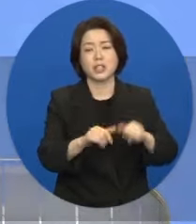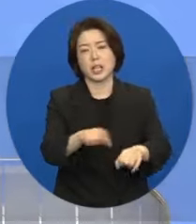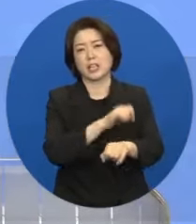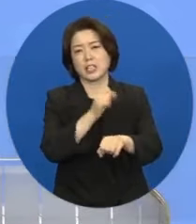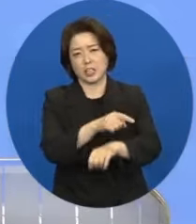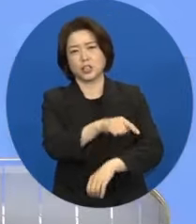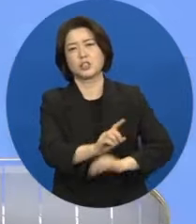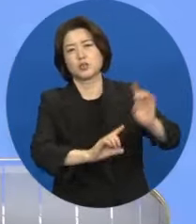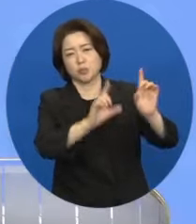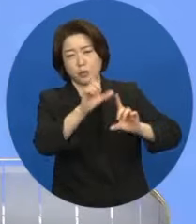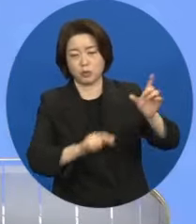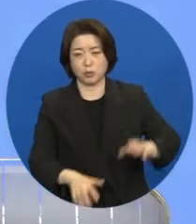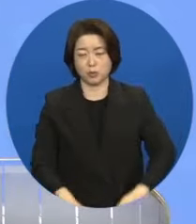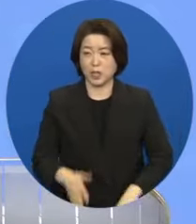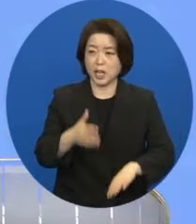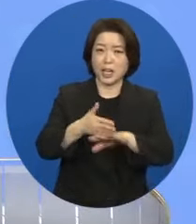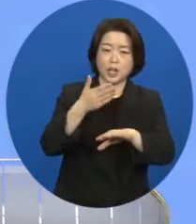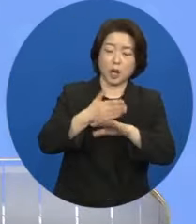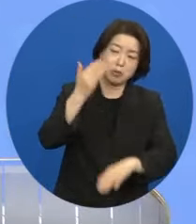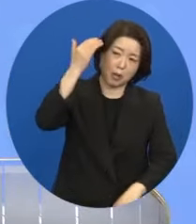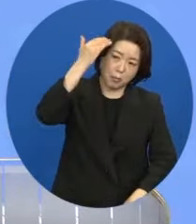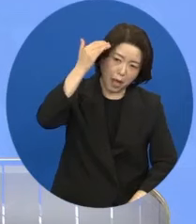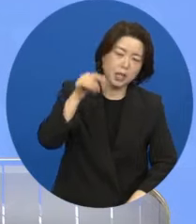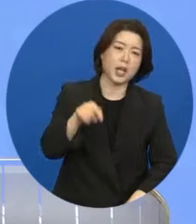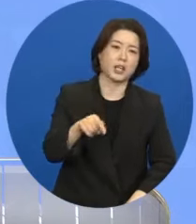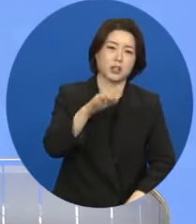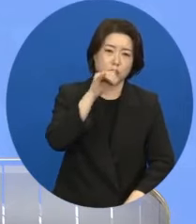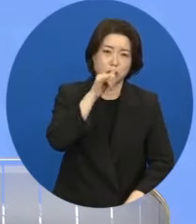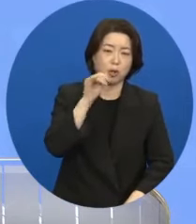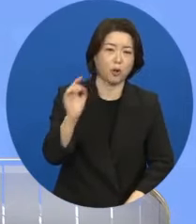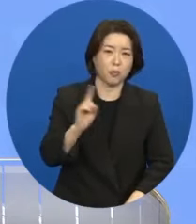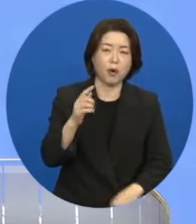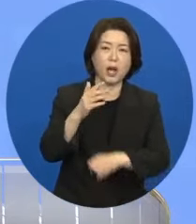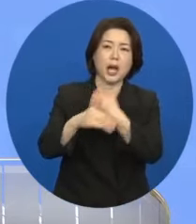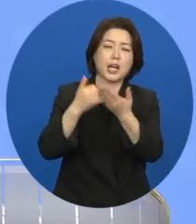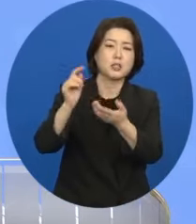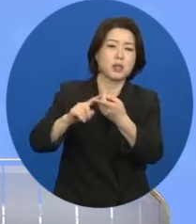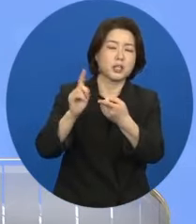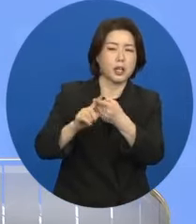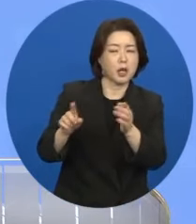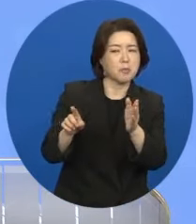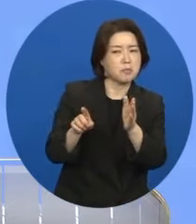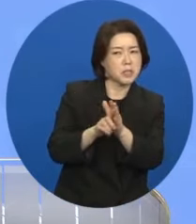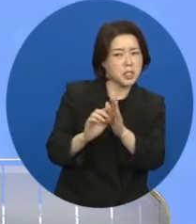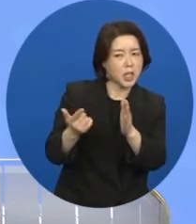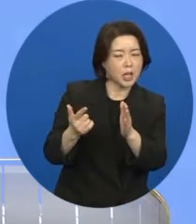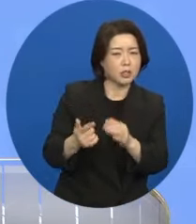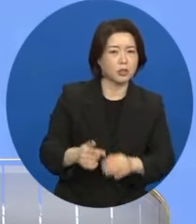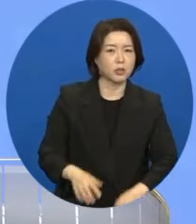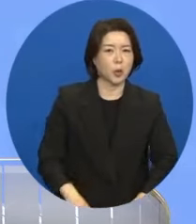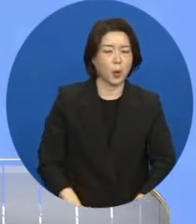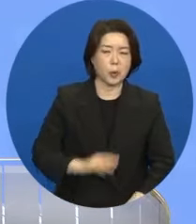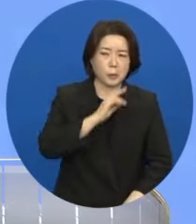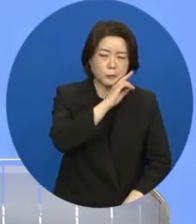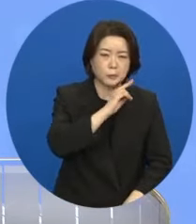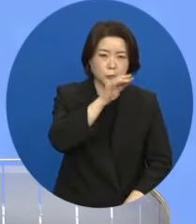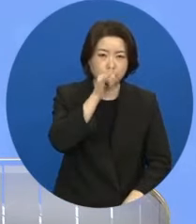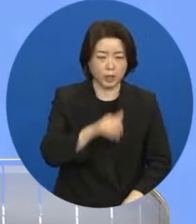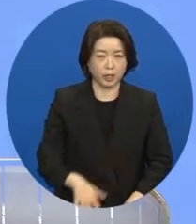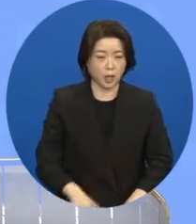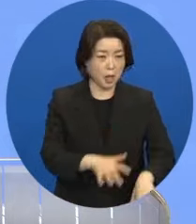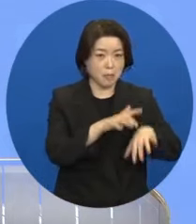감사를 방해하는 장애물이 있다면 그것이 바로 하나님에 대한 불신과 의심에 그 마귀는 계속 뭘 우리에게 심어